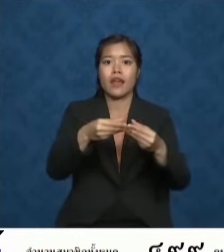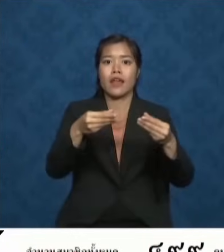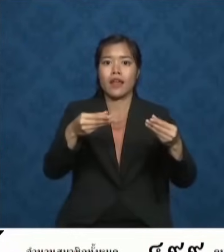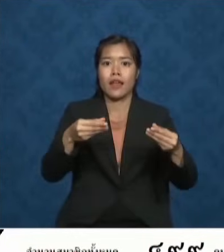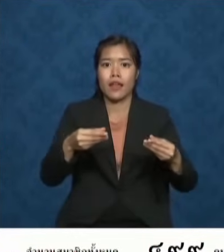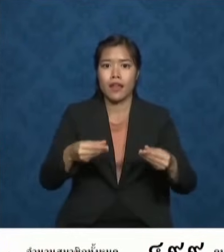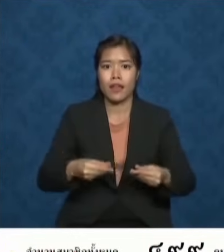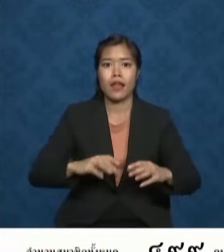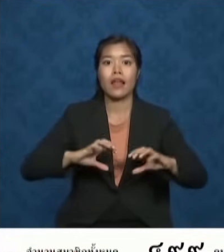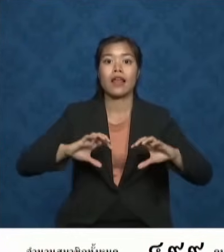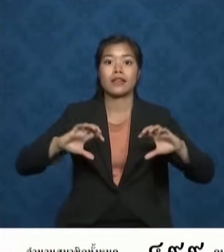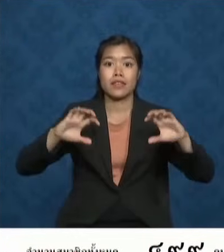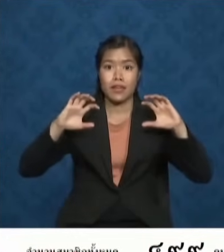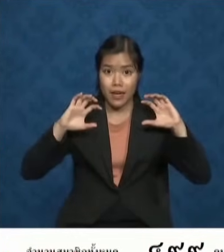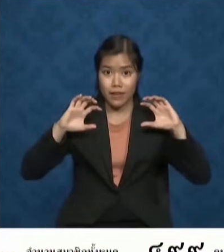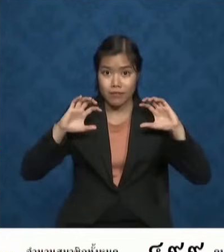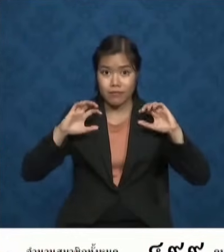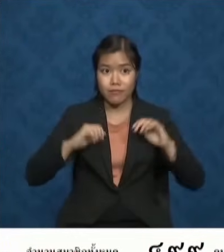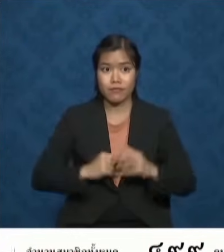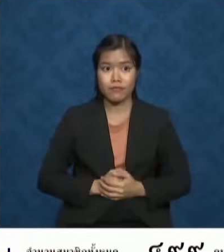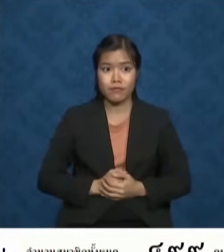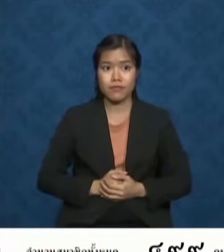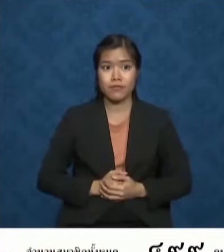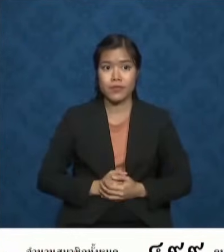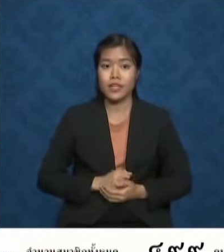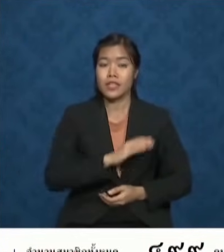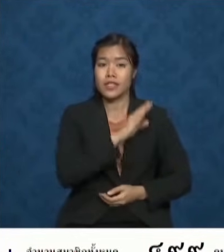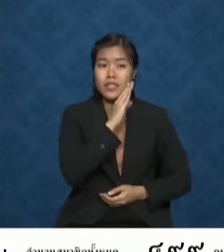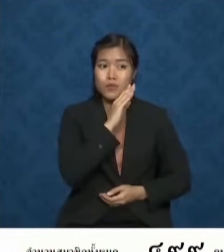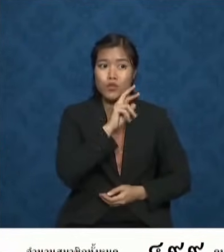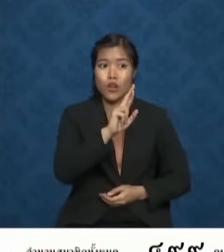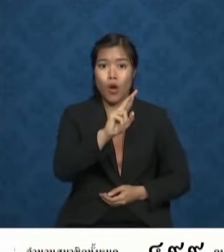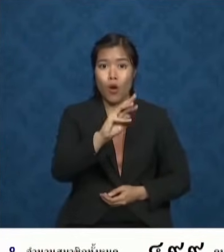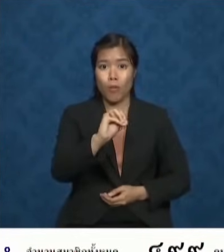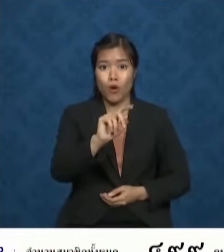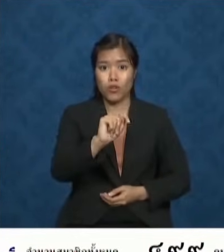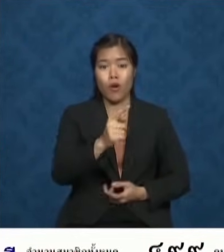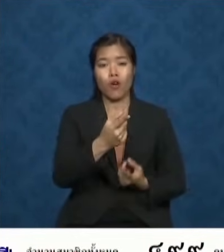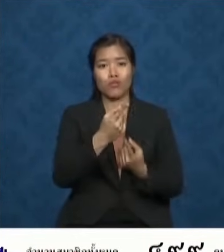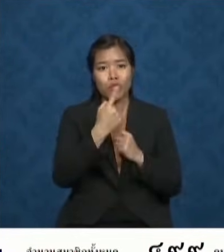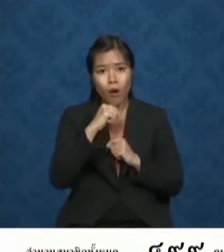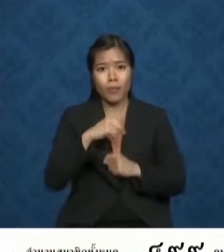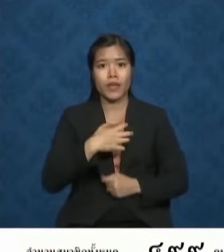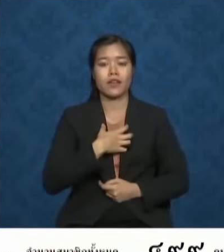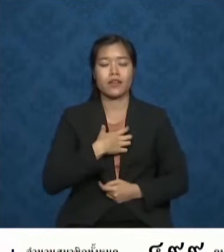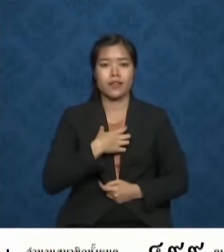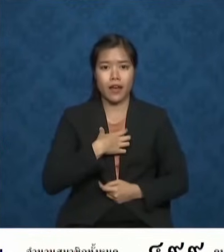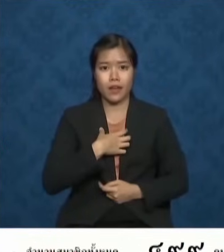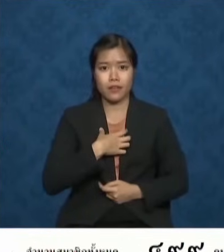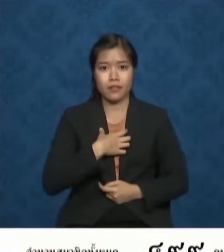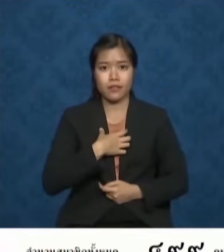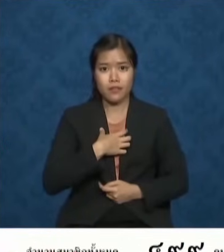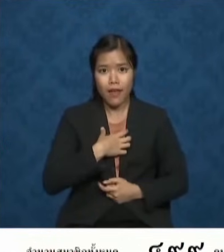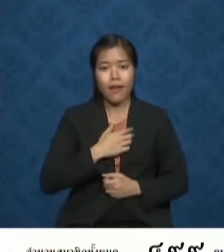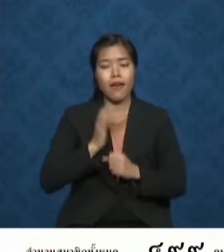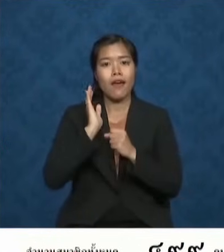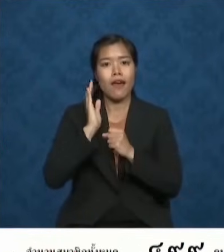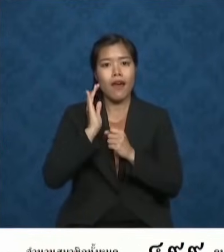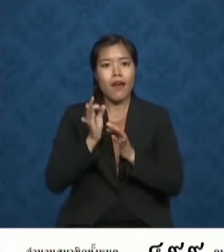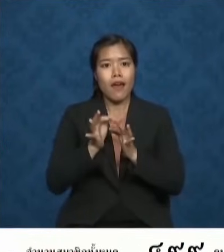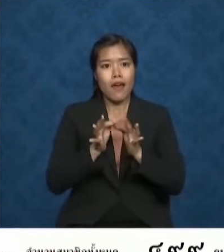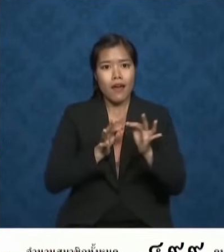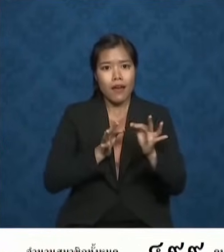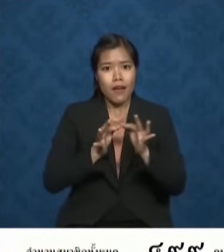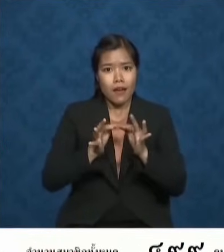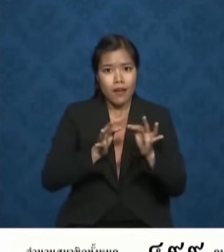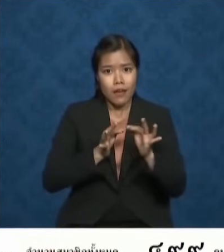ะครับซึ่งยืนยันชัดเจนถ้าเป็นแบบที่ท่านรัฐมนตรีตอบเนี่ยนะครับก็อยากให้ท่านรัฐมนตรีแถลงหรือว่าให้ก